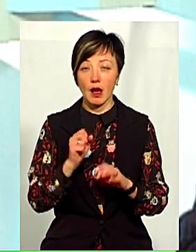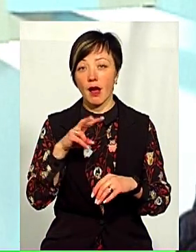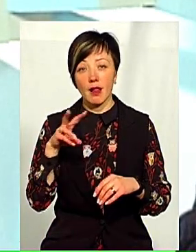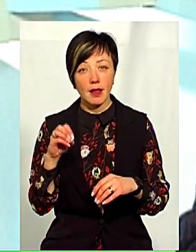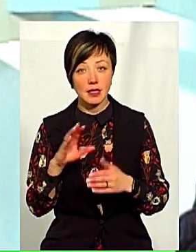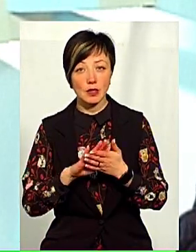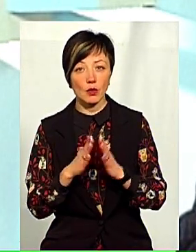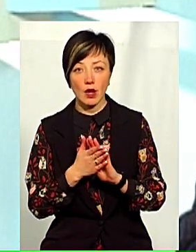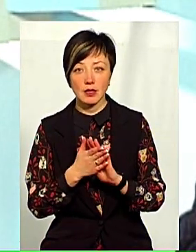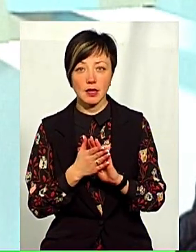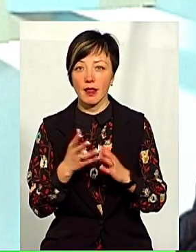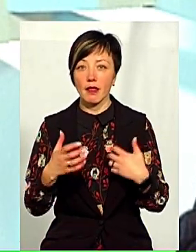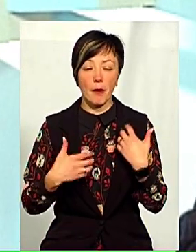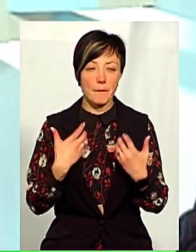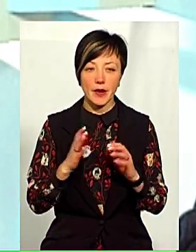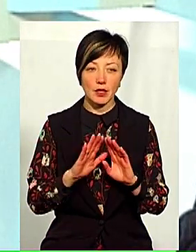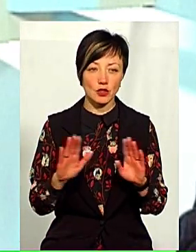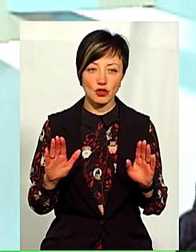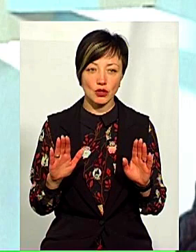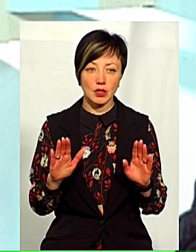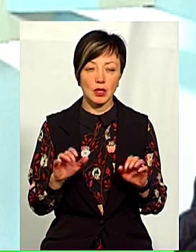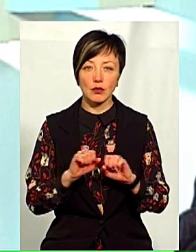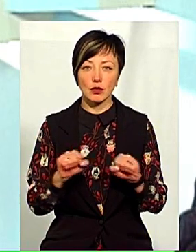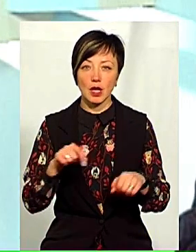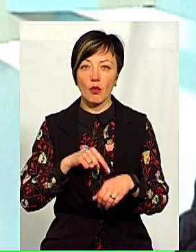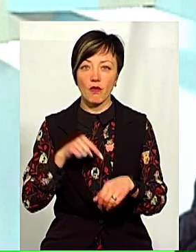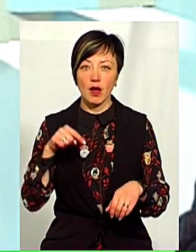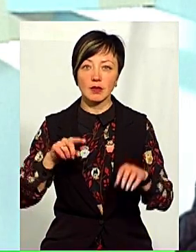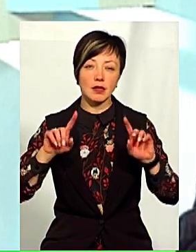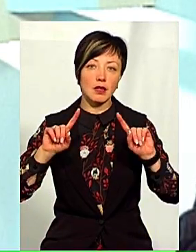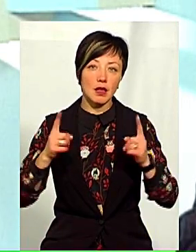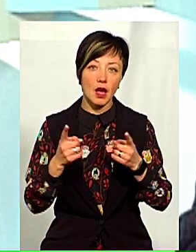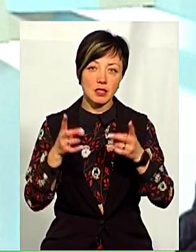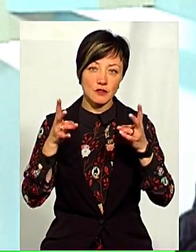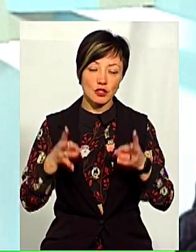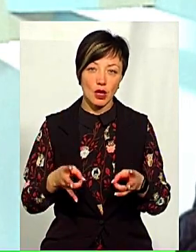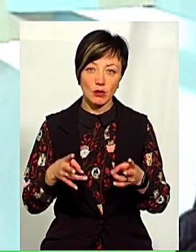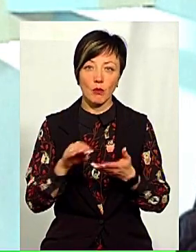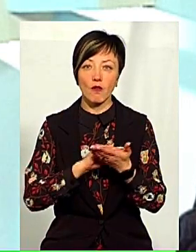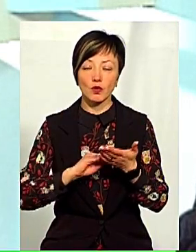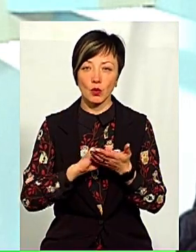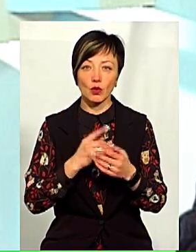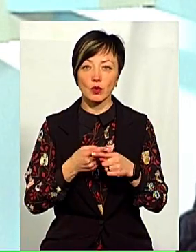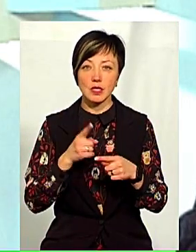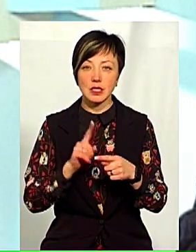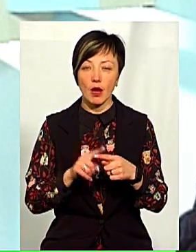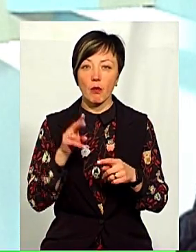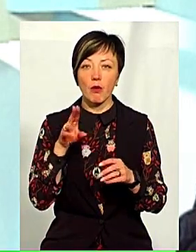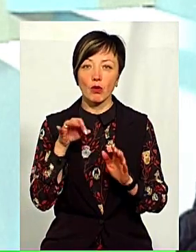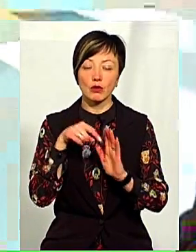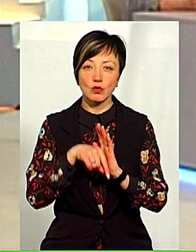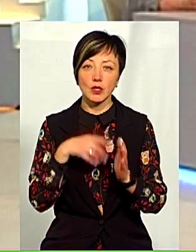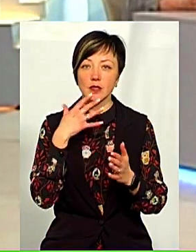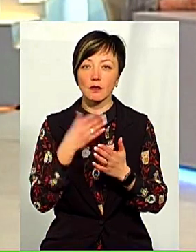ситуація, вона не панічна, на неї не можна реагувати як щось надзвичайне. Повторюю, це по суті